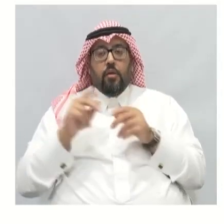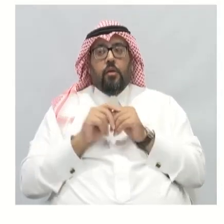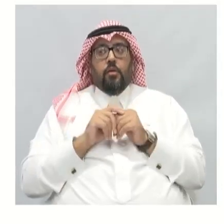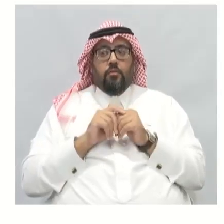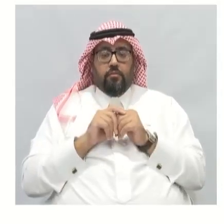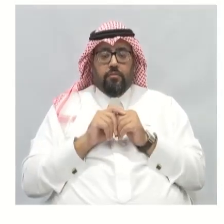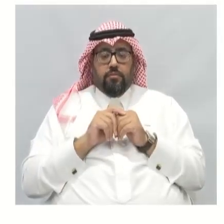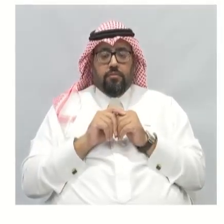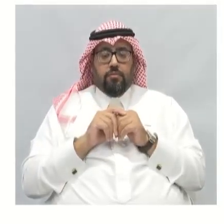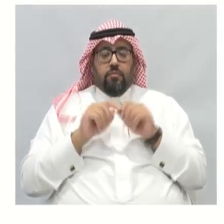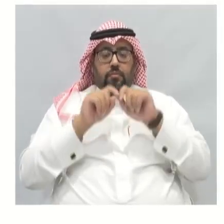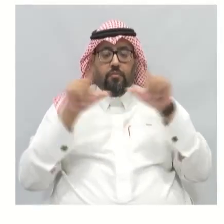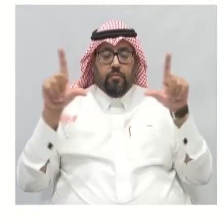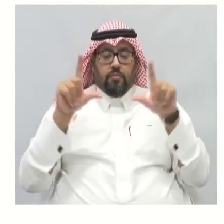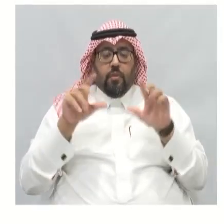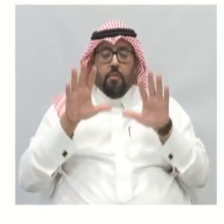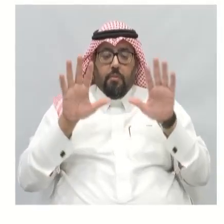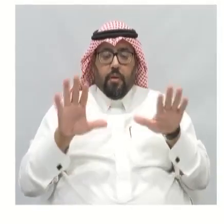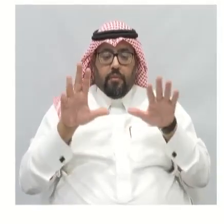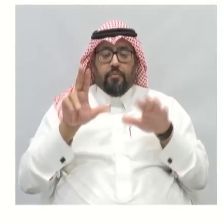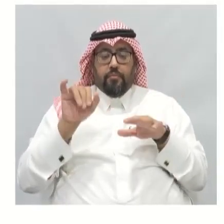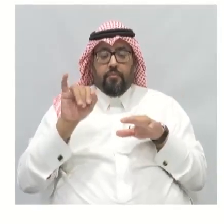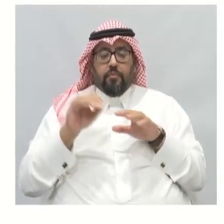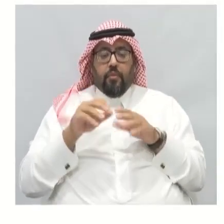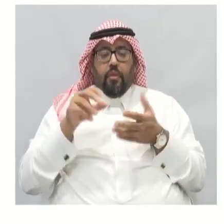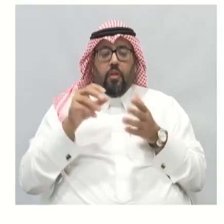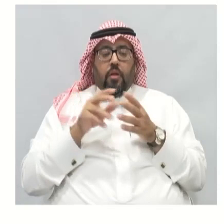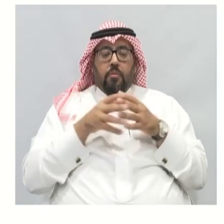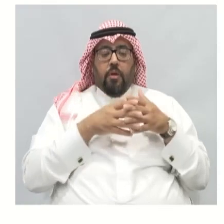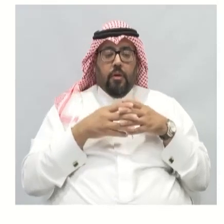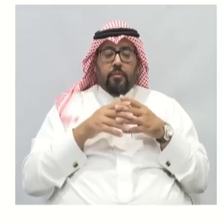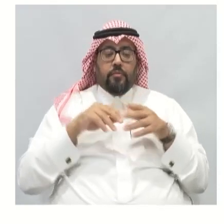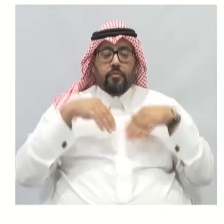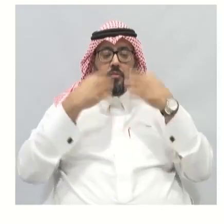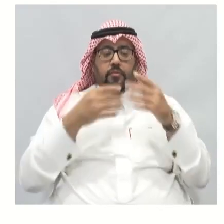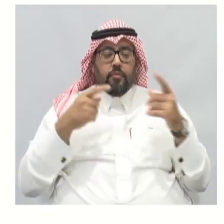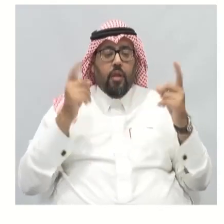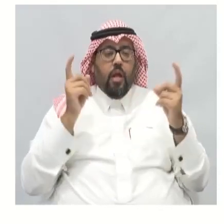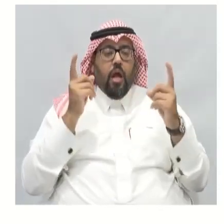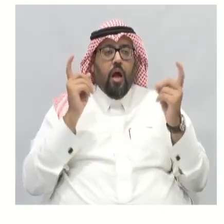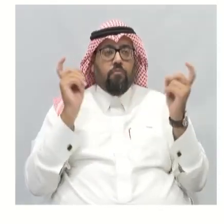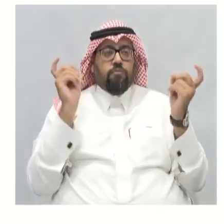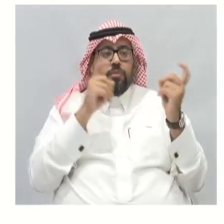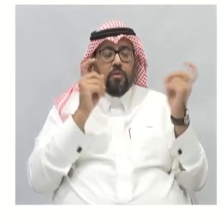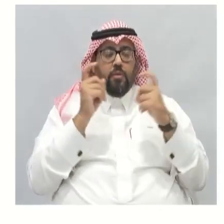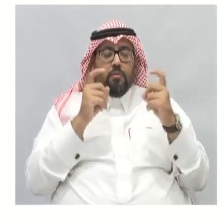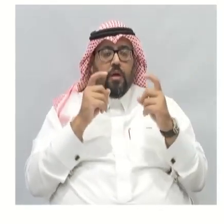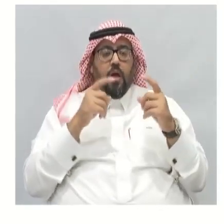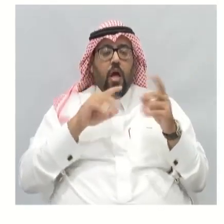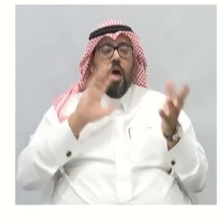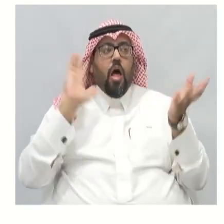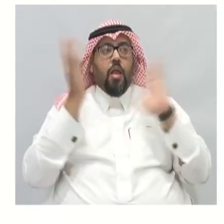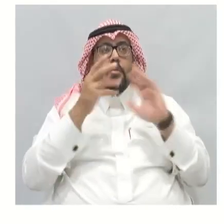بانواعه يوضح مكانه الولايات المتحده الامريكيه بعد الحرب العالميه الثانيه